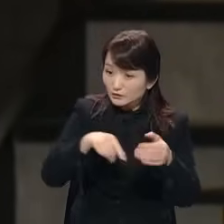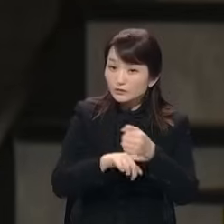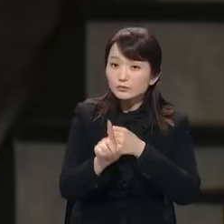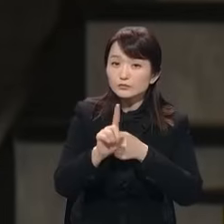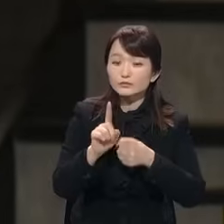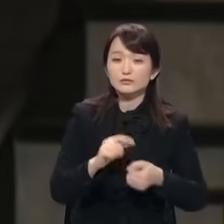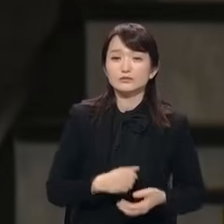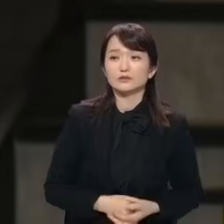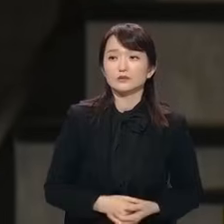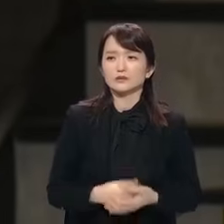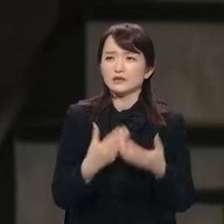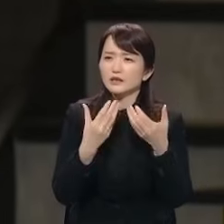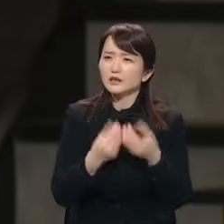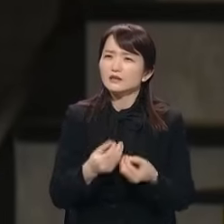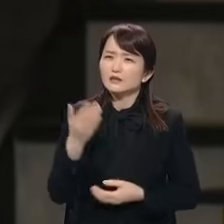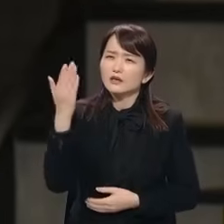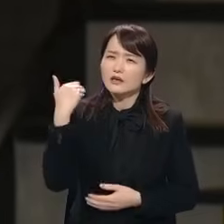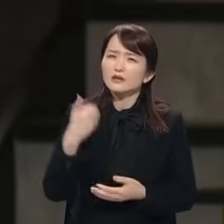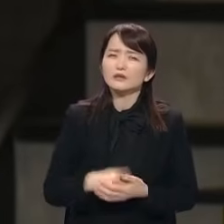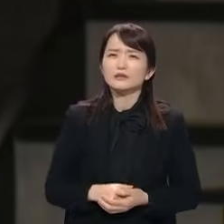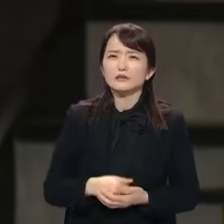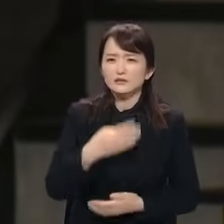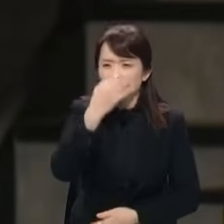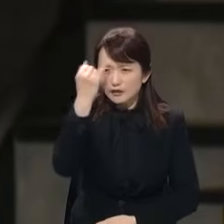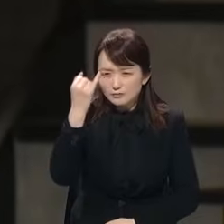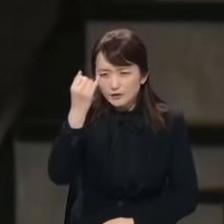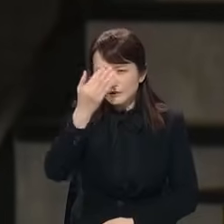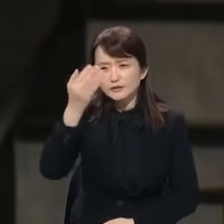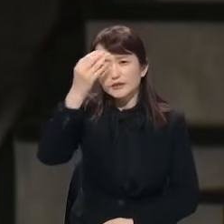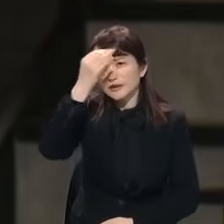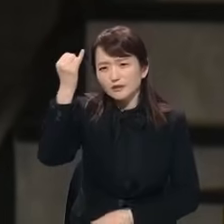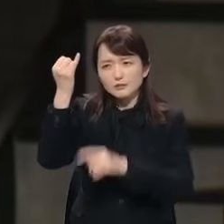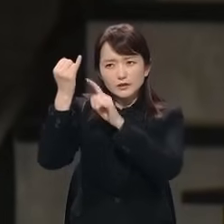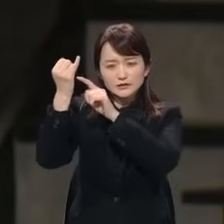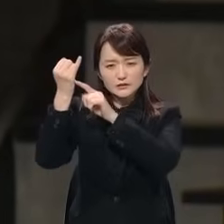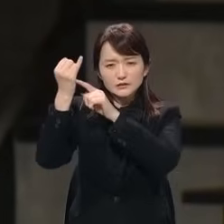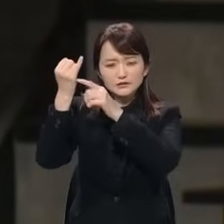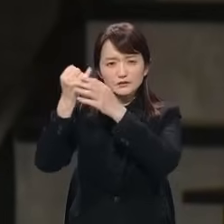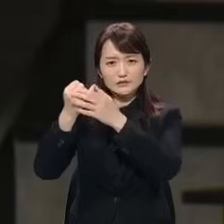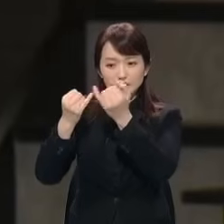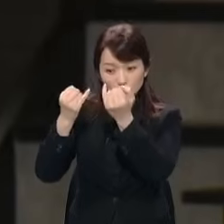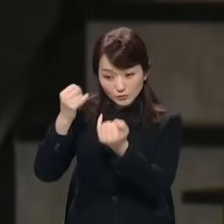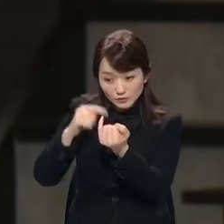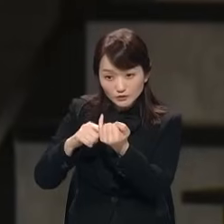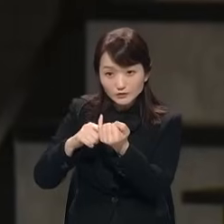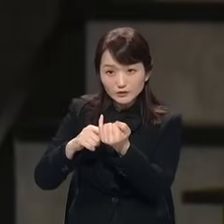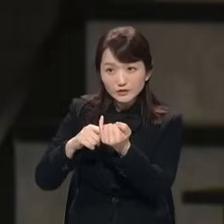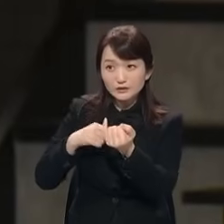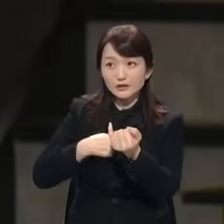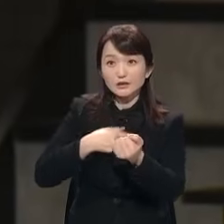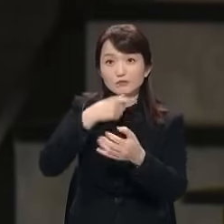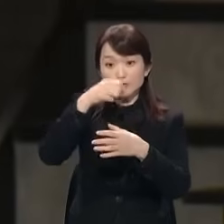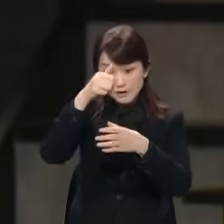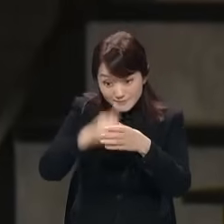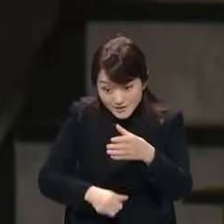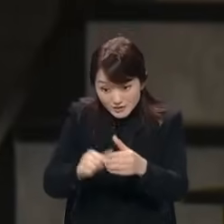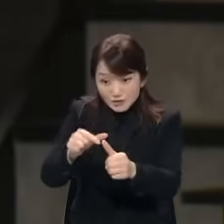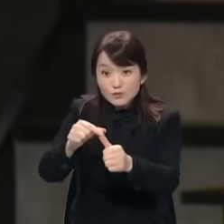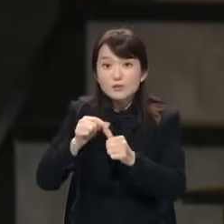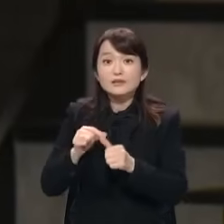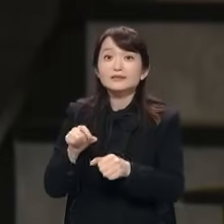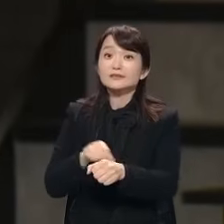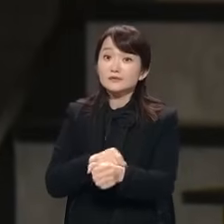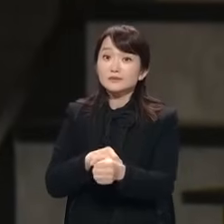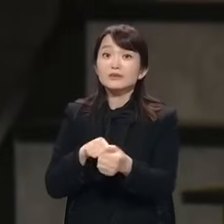예컨데 이전에 정주 할머니의 여동생이 자기가 어렸을 때 물에 빠졌는데 자기 목숨을 구해줬다 그런 아주